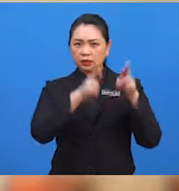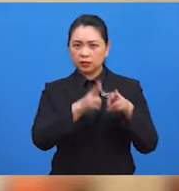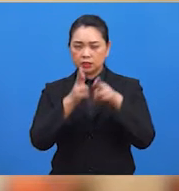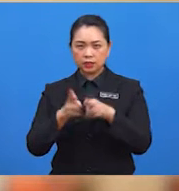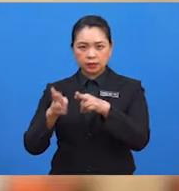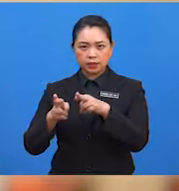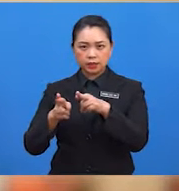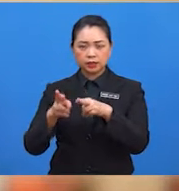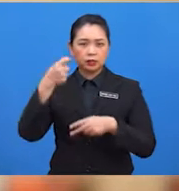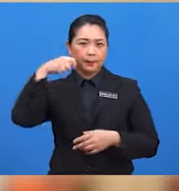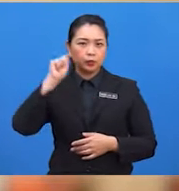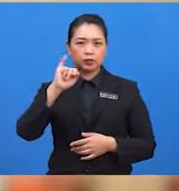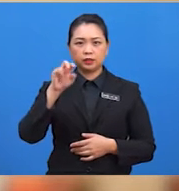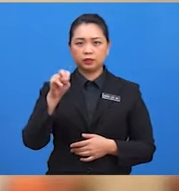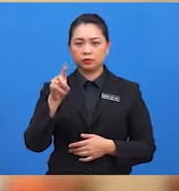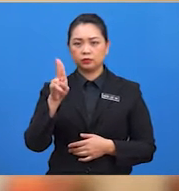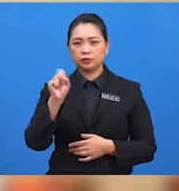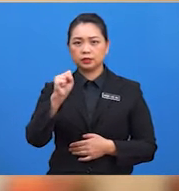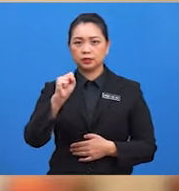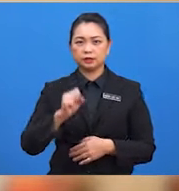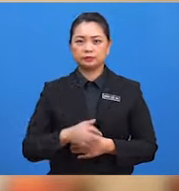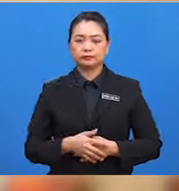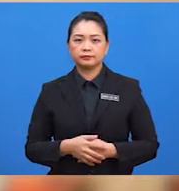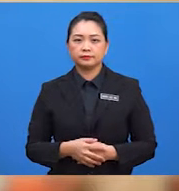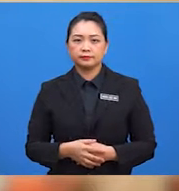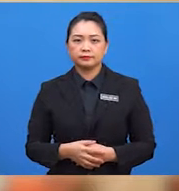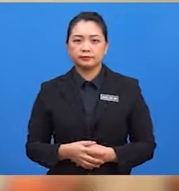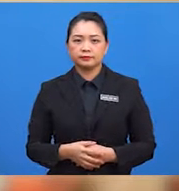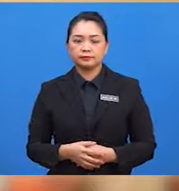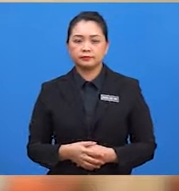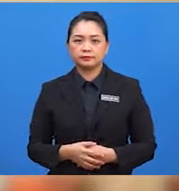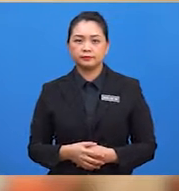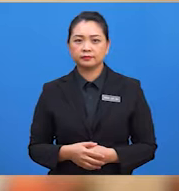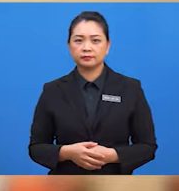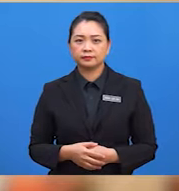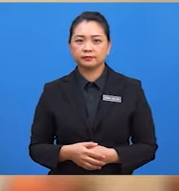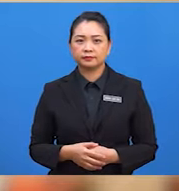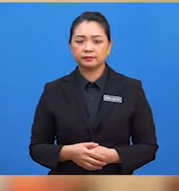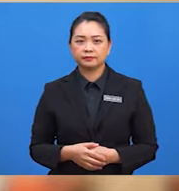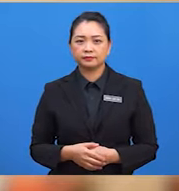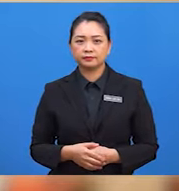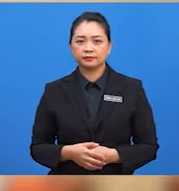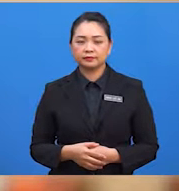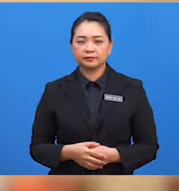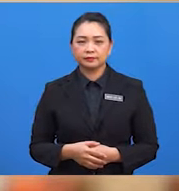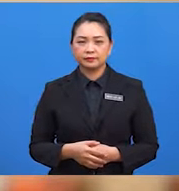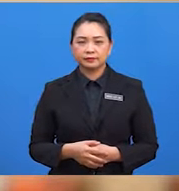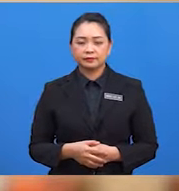tamadun Indus? A. Mohenjo-Daro dan Harappa. B. Sutka Gendor dan